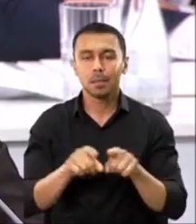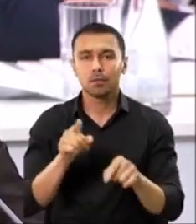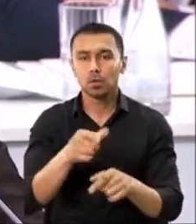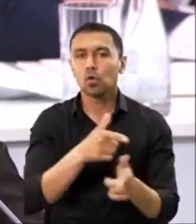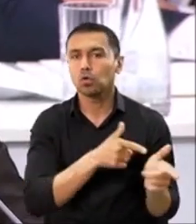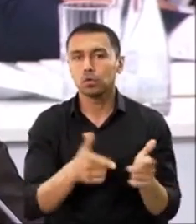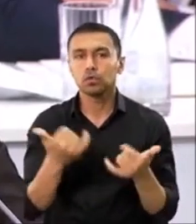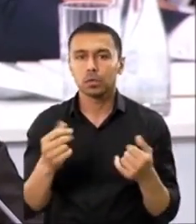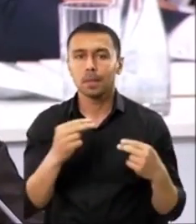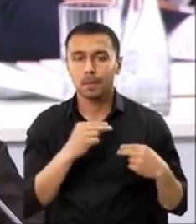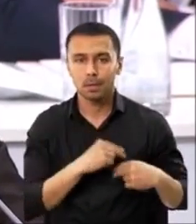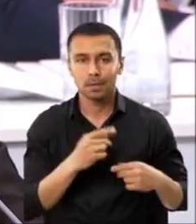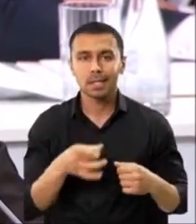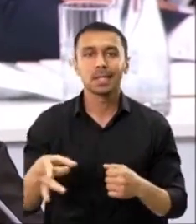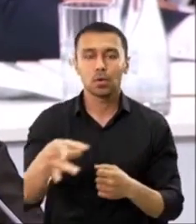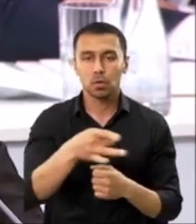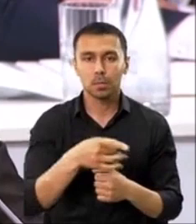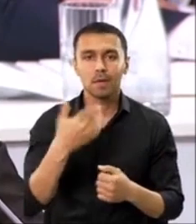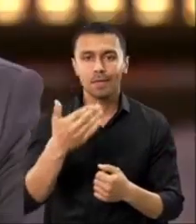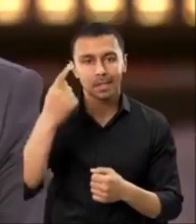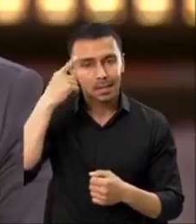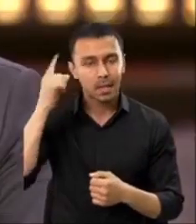працювати з регіонами. Ви знаєте, що вони